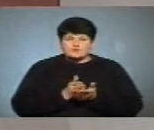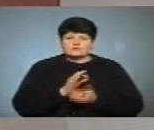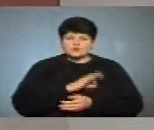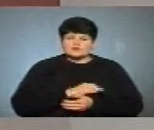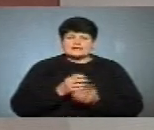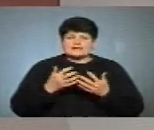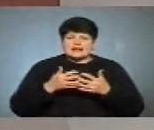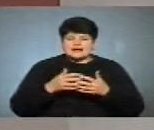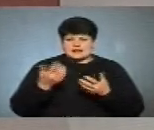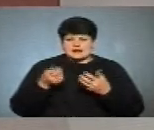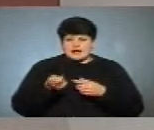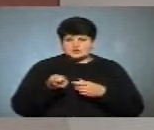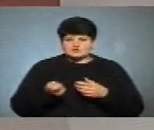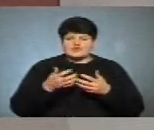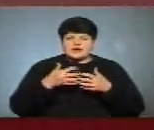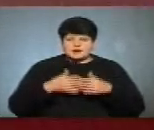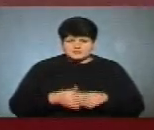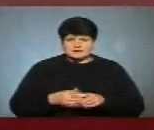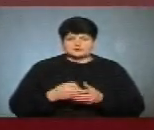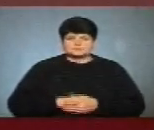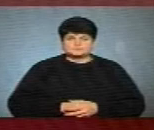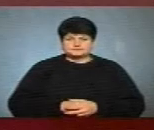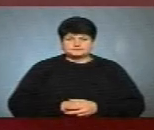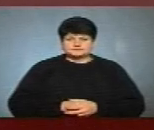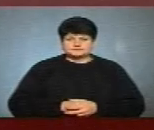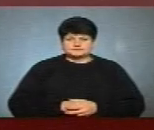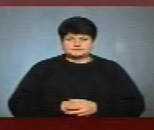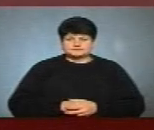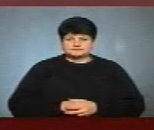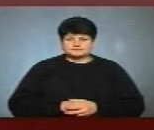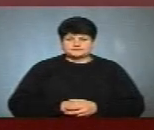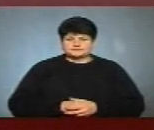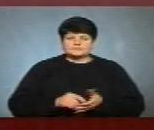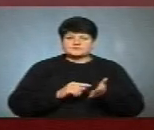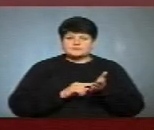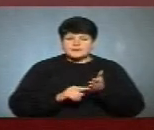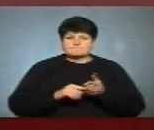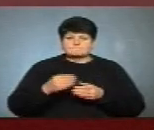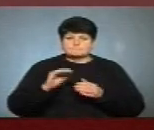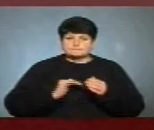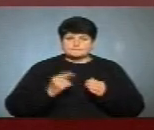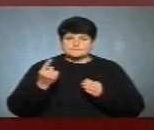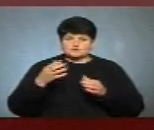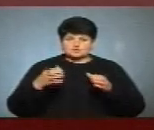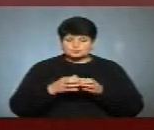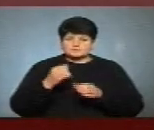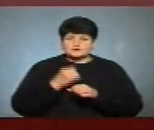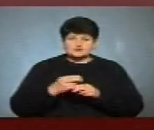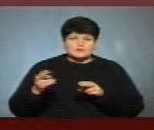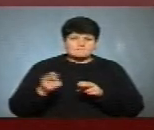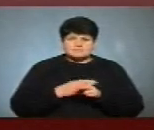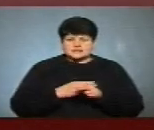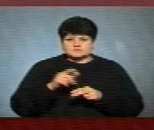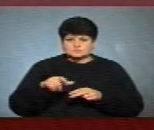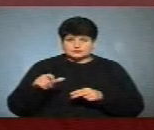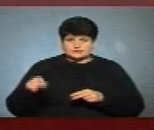мав набути чинності в квітні 2021 року. Зазначив підприємець першої групи, працює без найманих